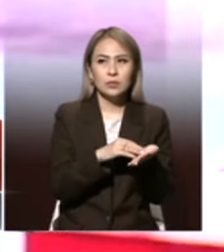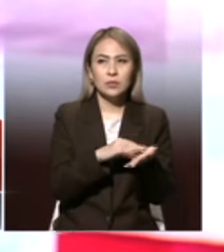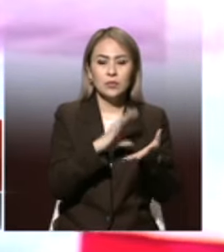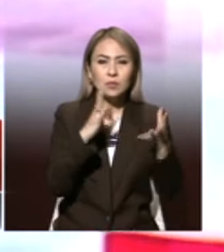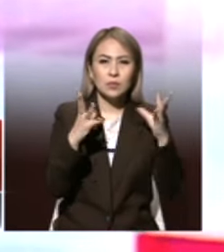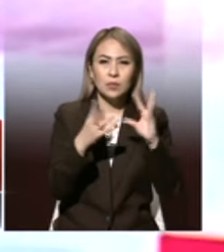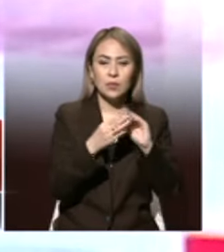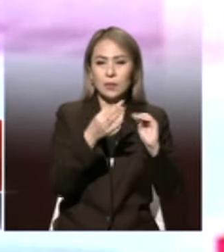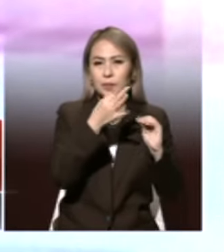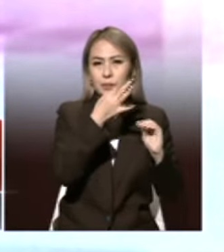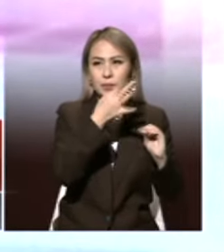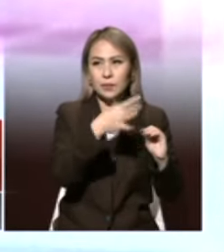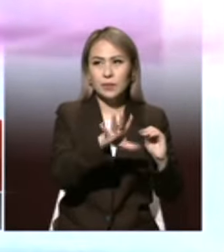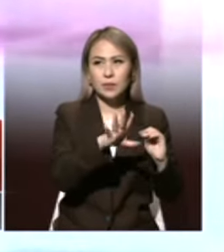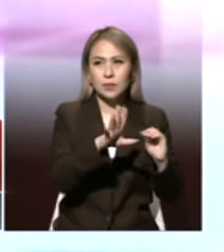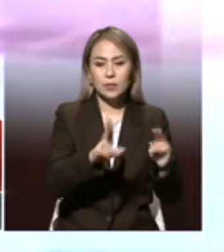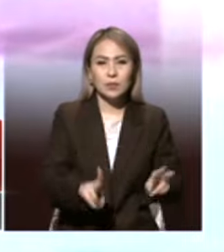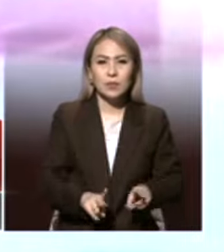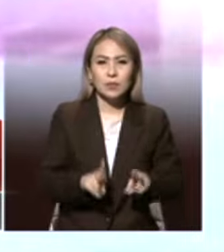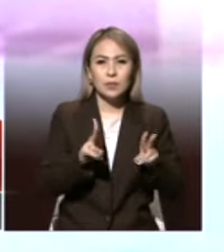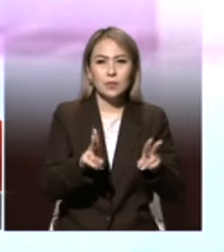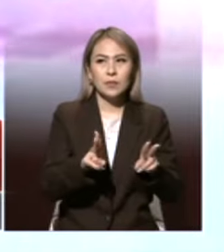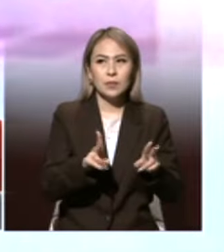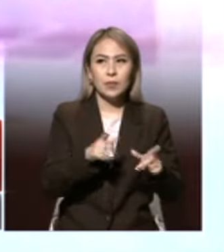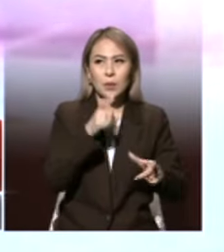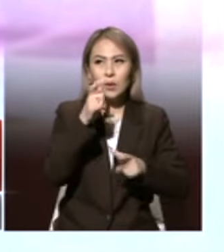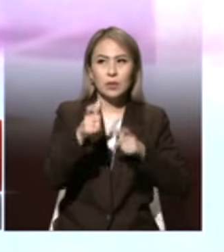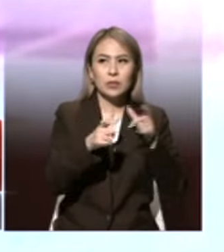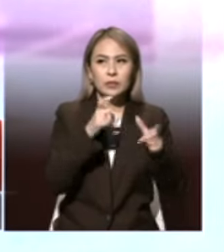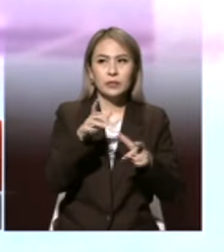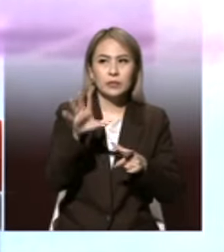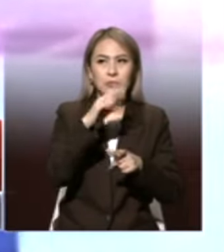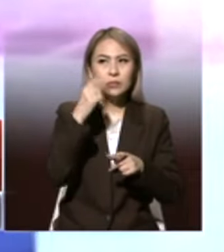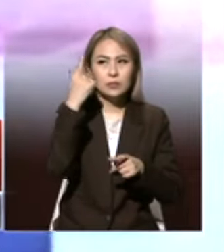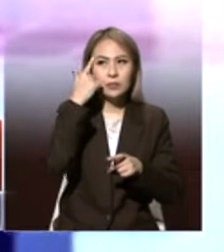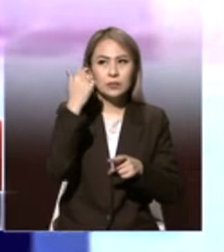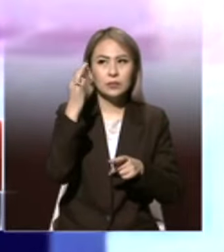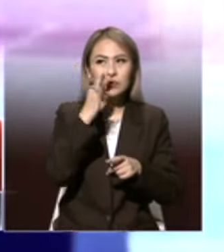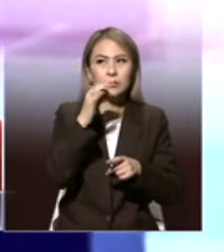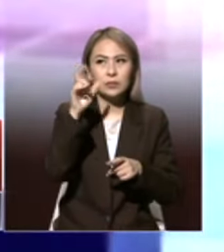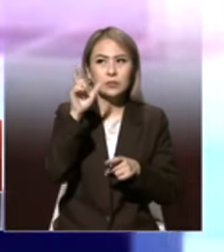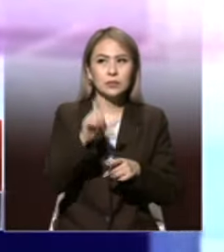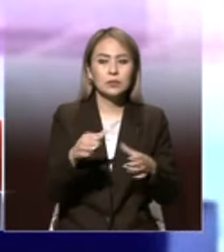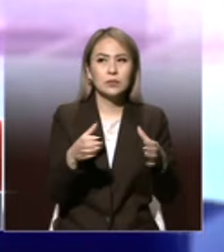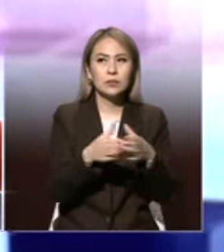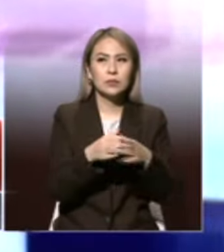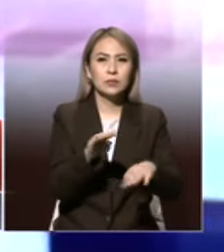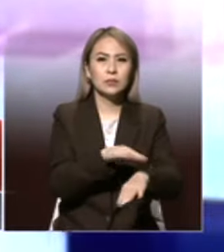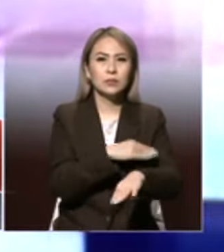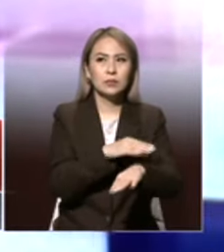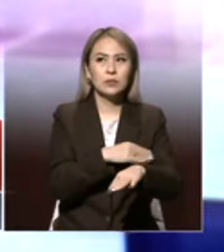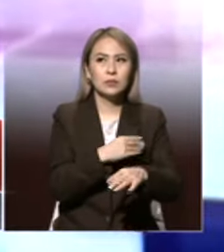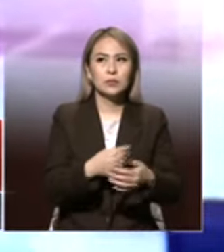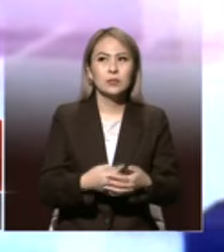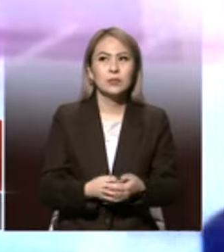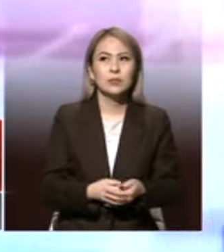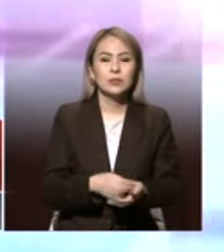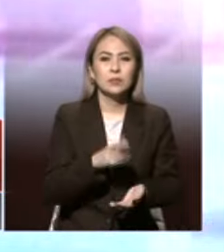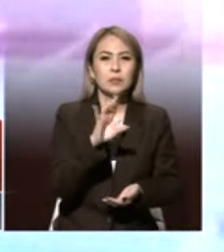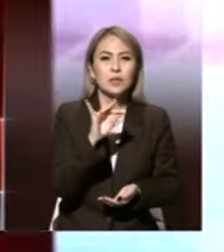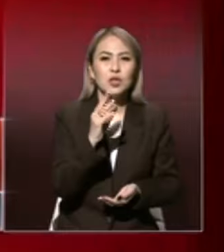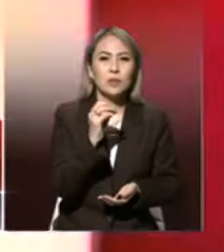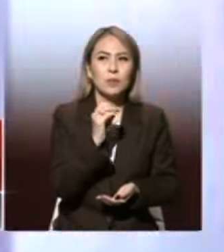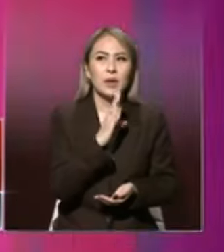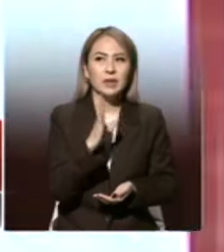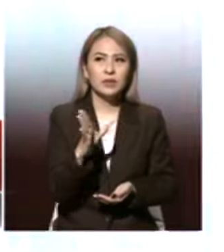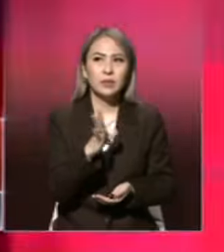Жалпы кез келген бір қылмыс болса, резонанстық, өткенде өздеріңіз білесіздер, белгілі азаматтың өзінің әйелін ұрып-соғып өлтіруіне